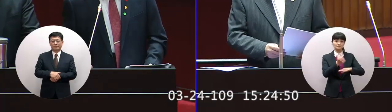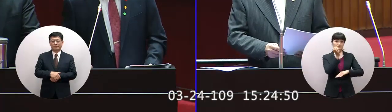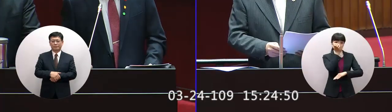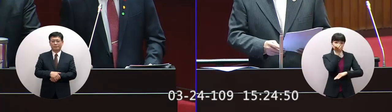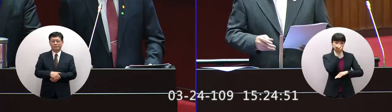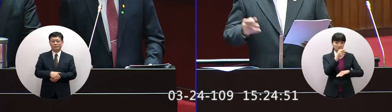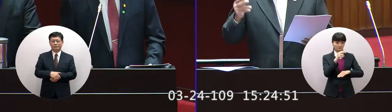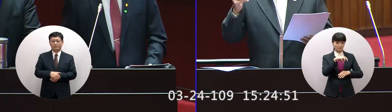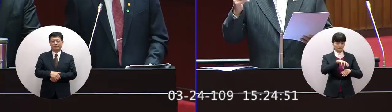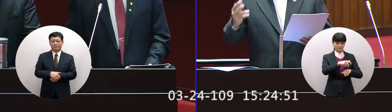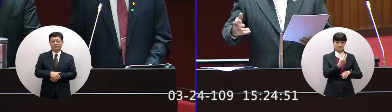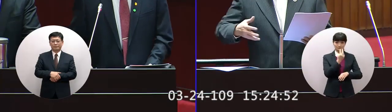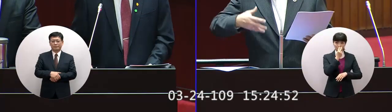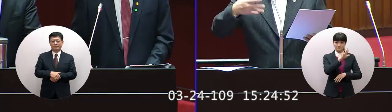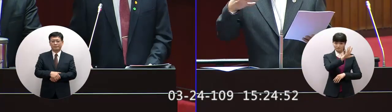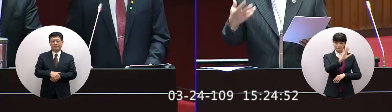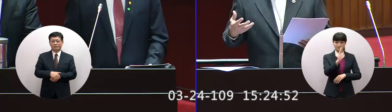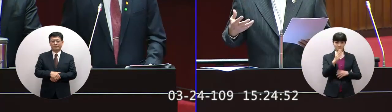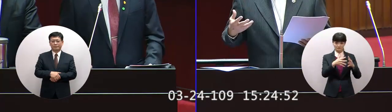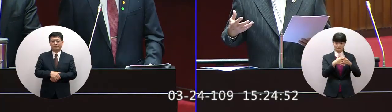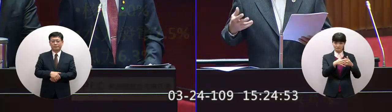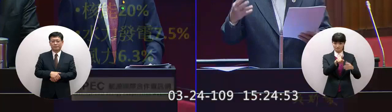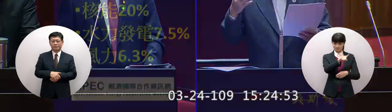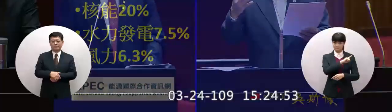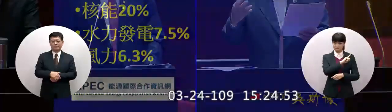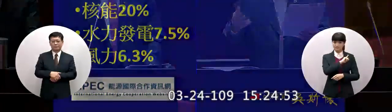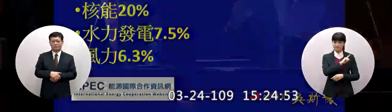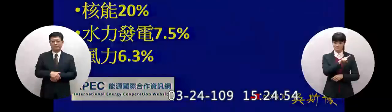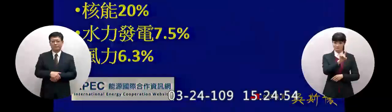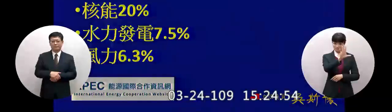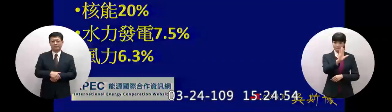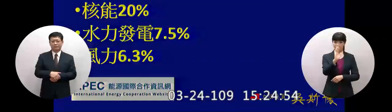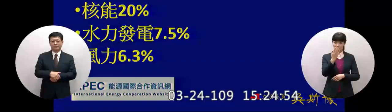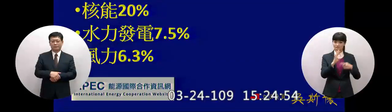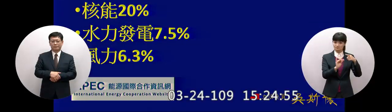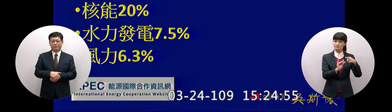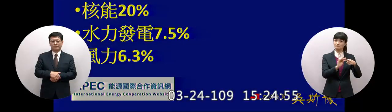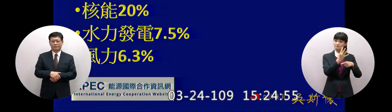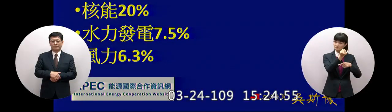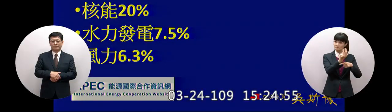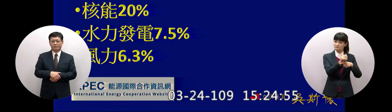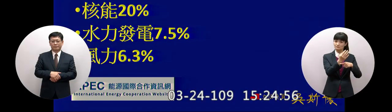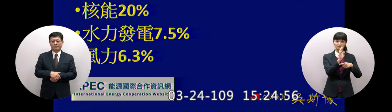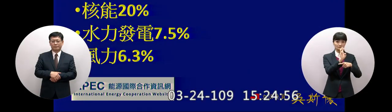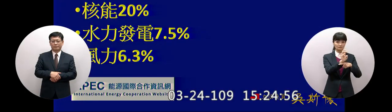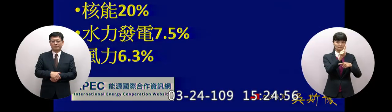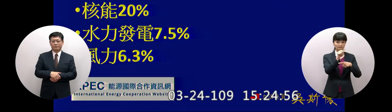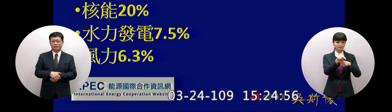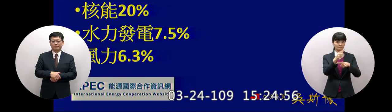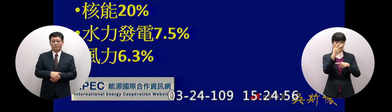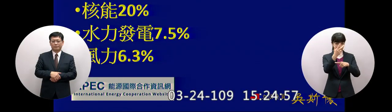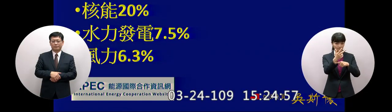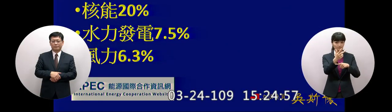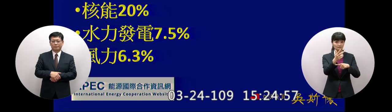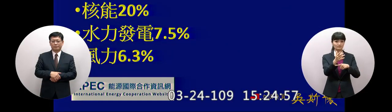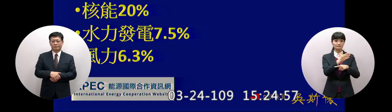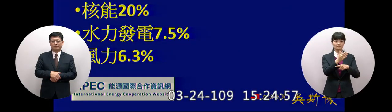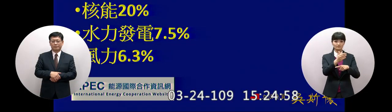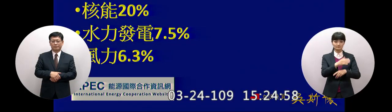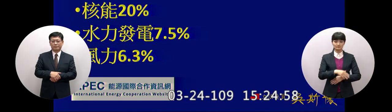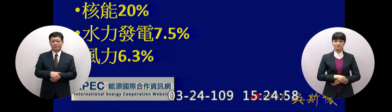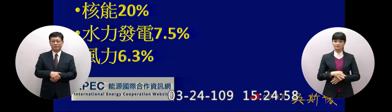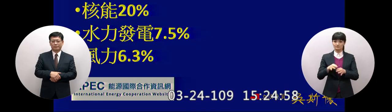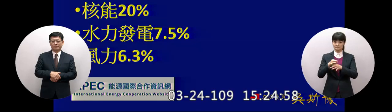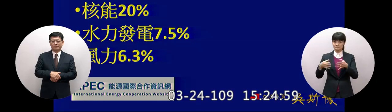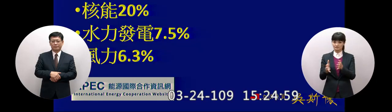布出来的数据，美国自己有产，它也不过占了31.7%，这个请经